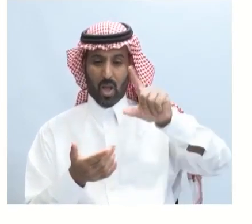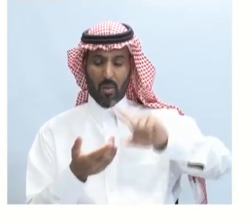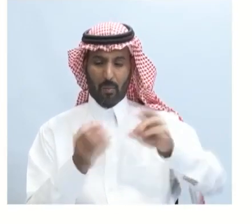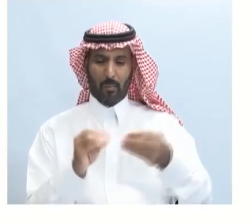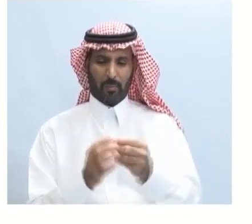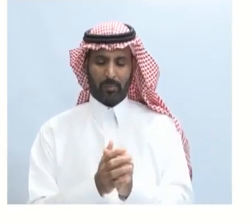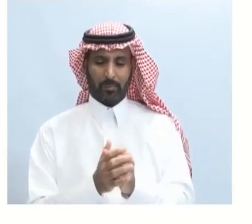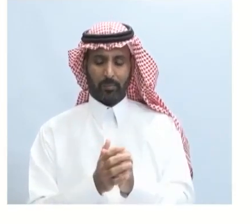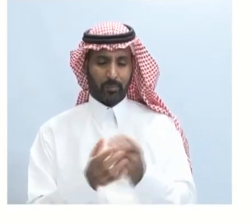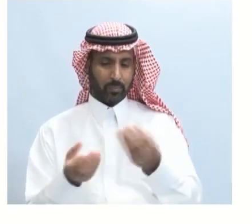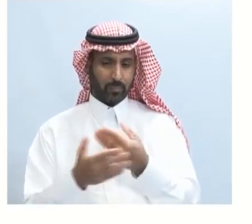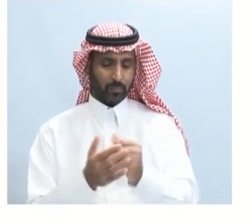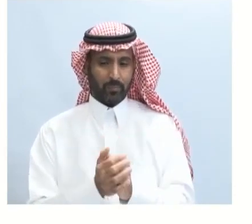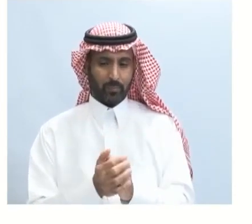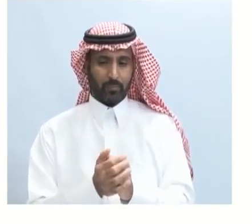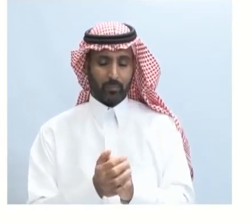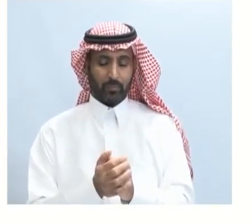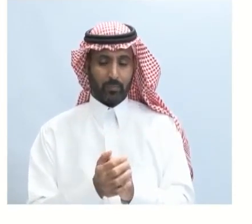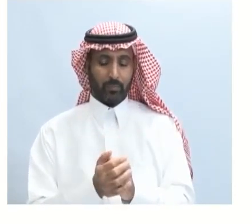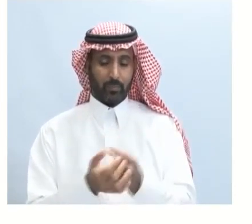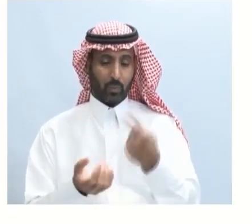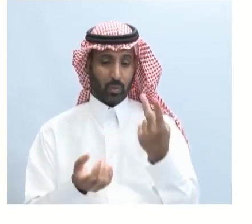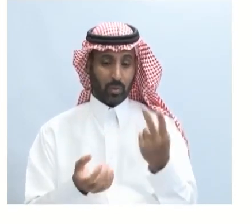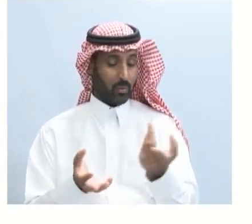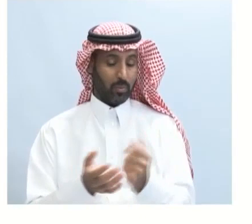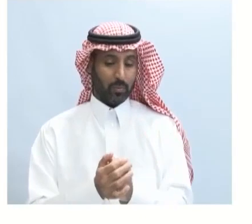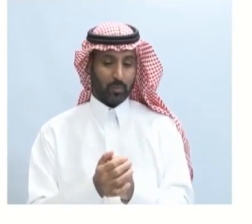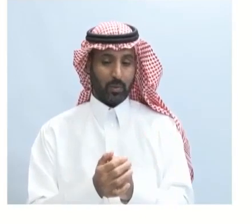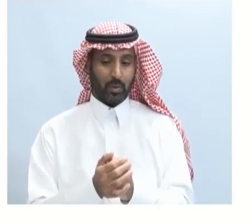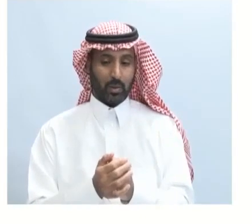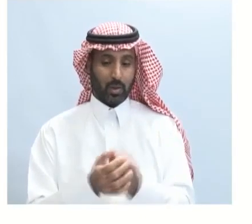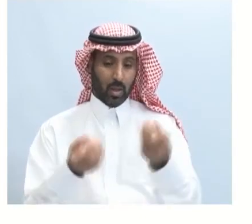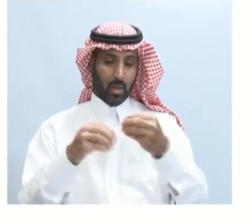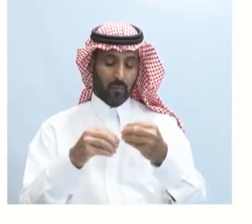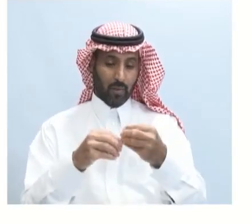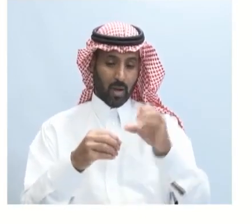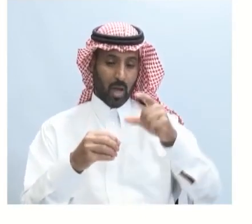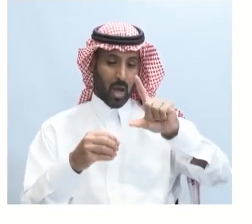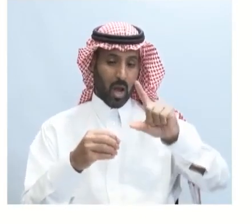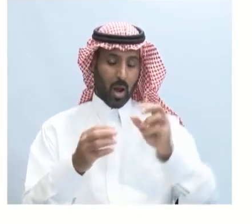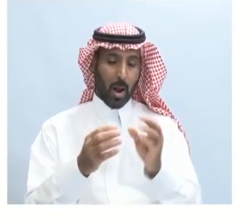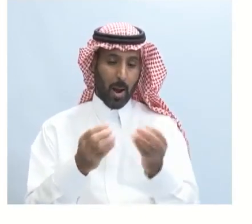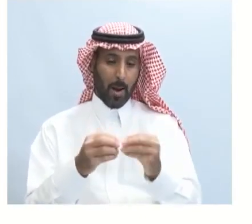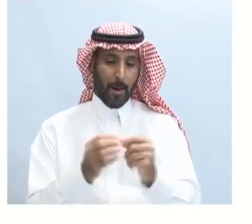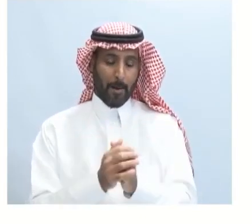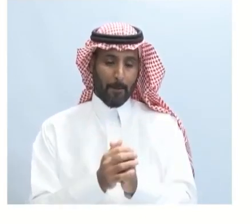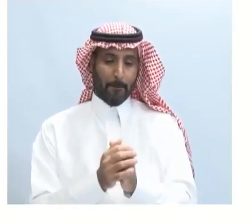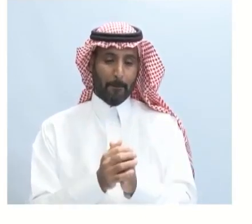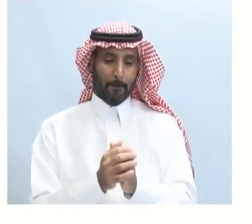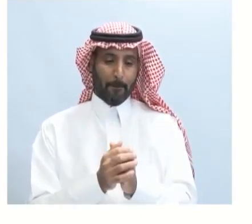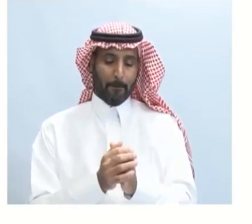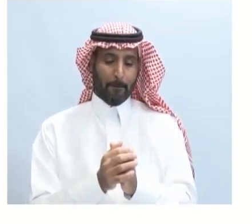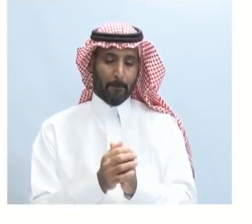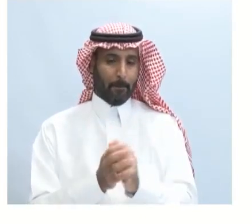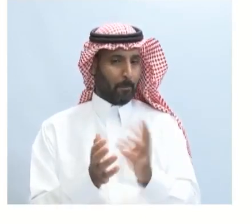ثنائي كلورو ايثين واحد واثنين اذا ايثين اضفت له كلور وتكوين واحد واثنين ثنائي كلور